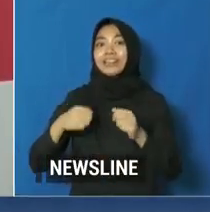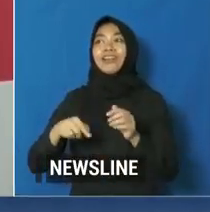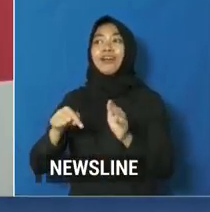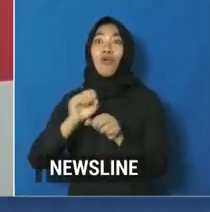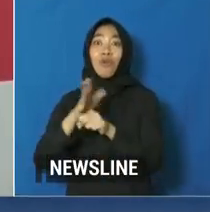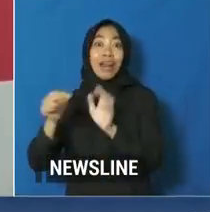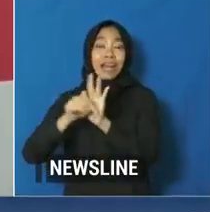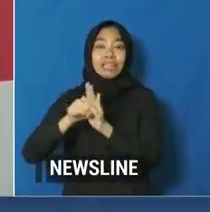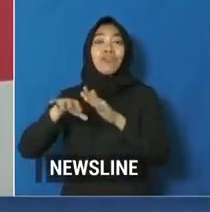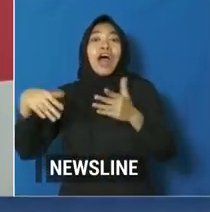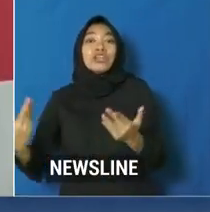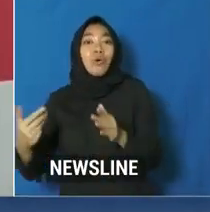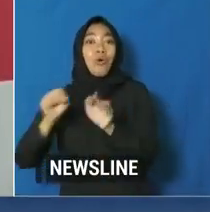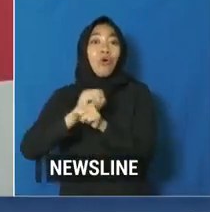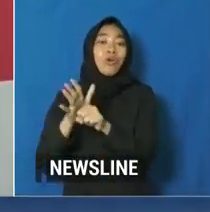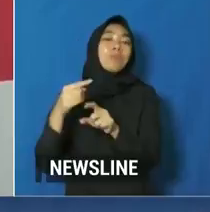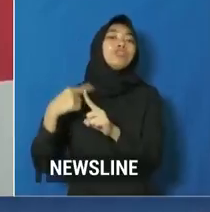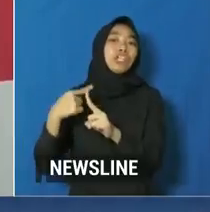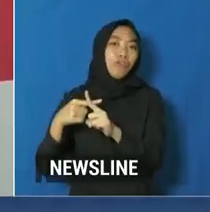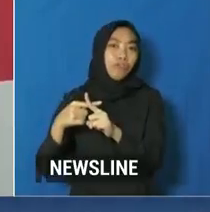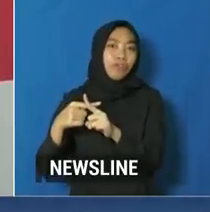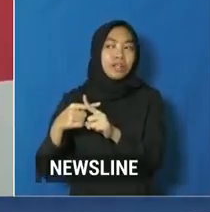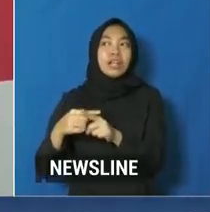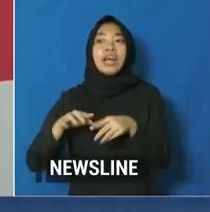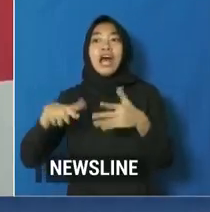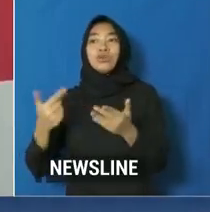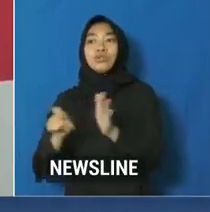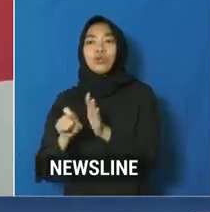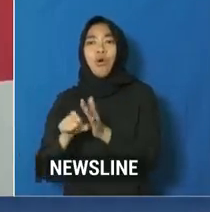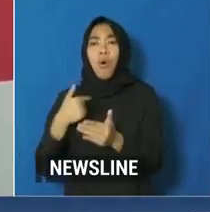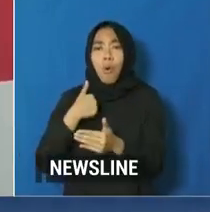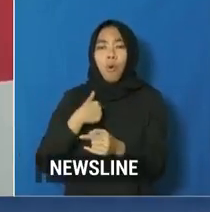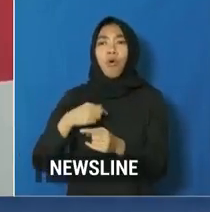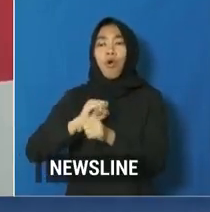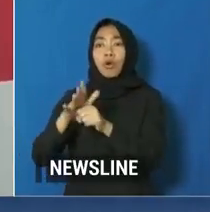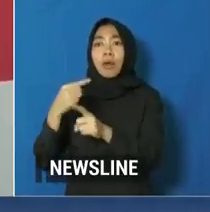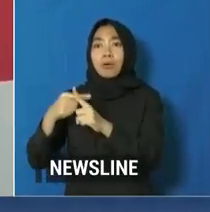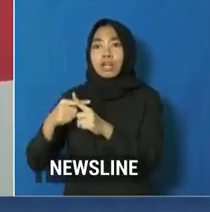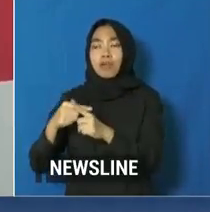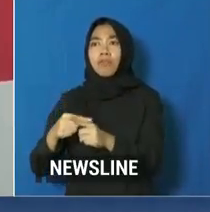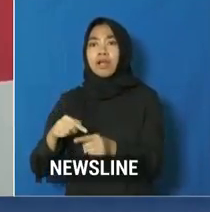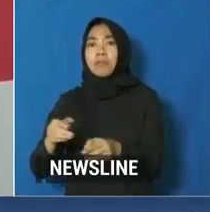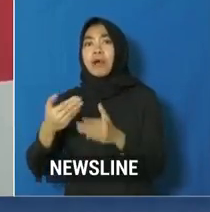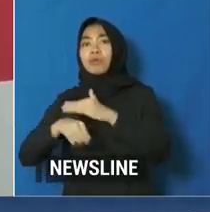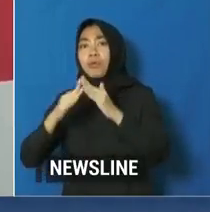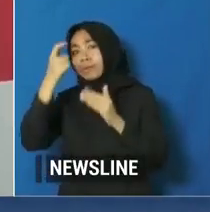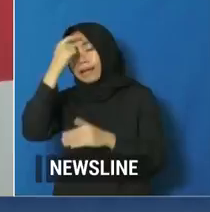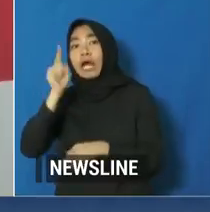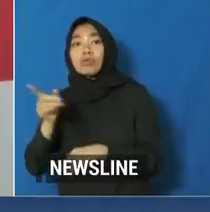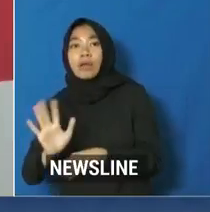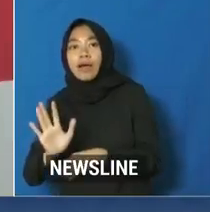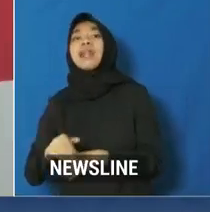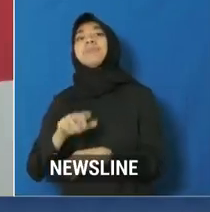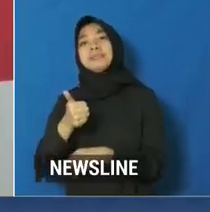Dan apabila tertular bukan dimaknai bahwa dirinya harus dirawat di rumah sakit. Tentunya rapid test ini pun juga akan